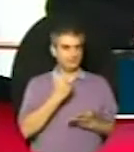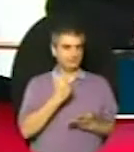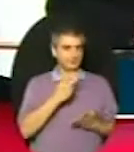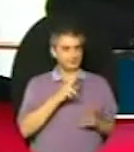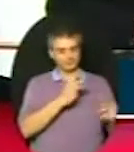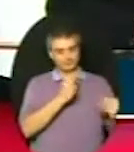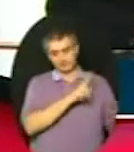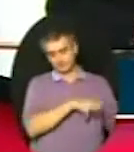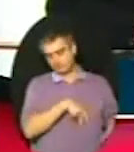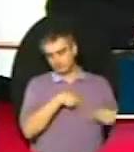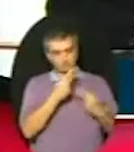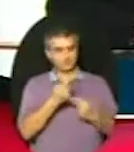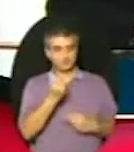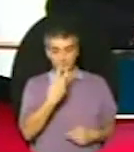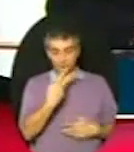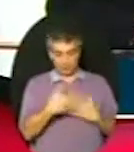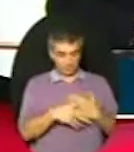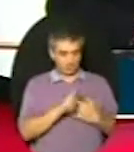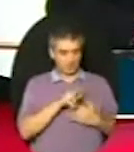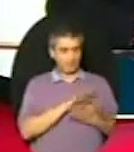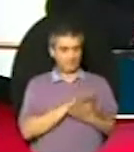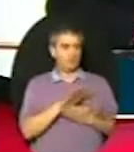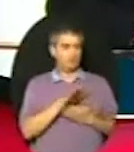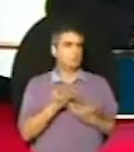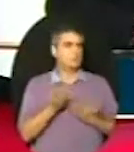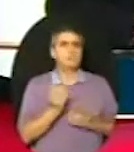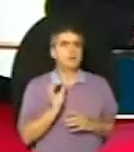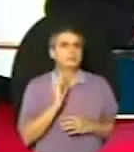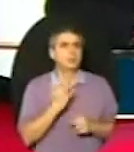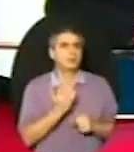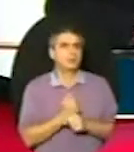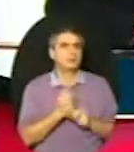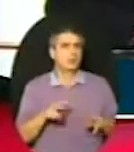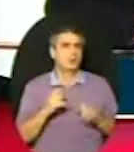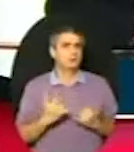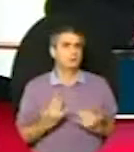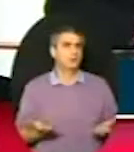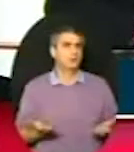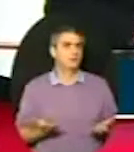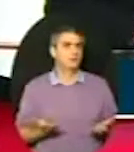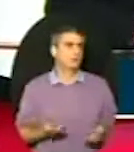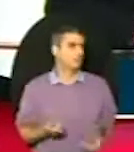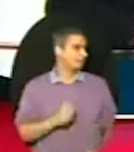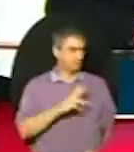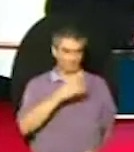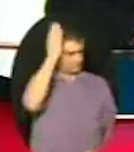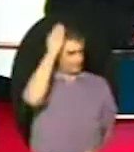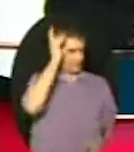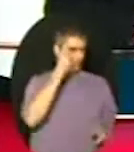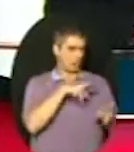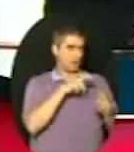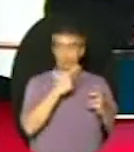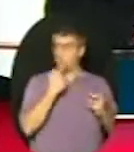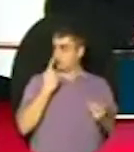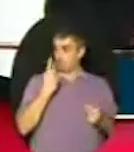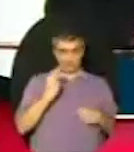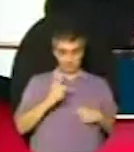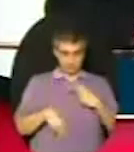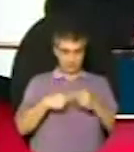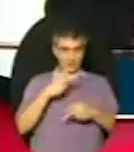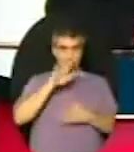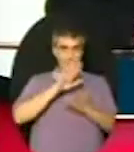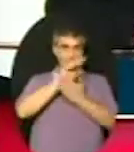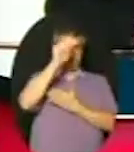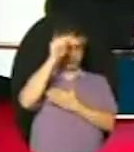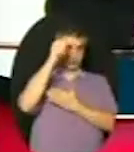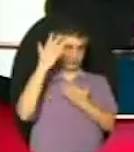מחזירים את זה חזרה לשבועיים האחרונים של 2015. מה הסיכוי שהם ימומשו עכשיו? אני לא חושב שבנט בכלל יכל לממש. אז בעצם מגלגלים את זה ל-2016. אני